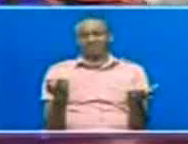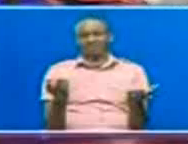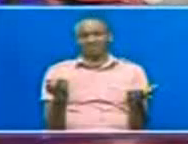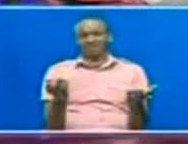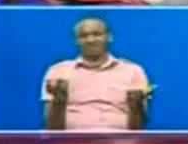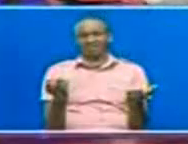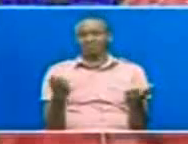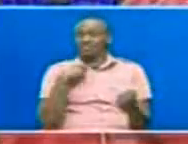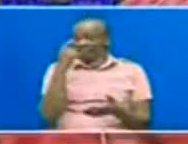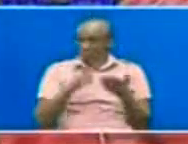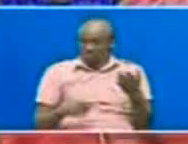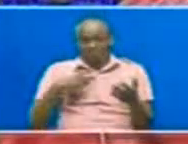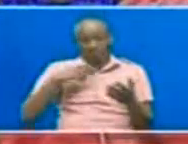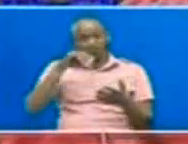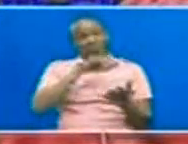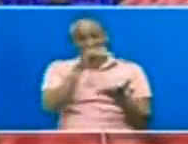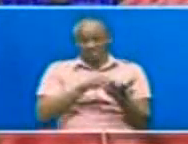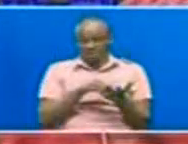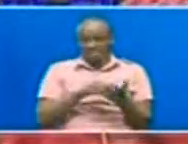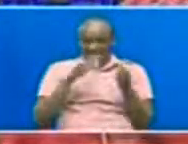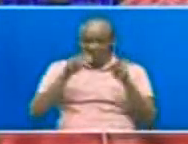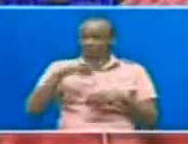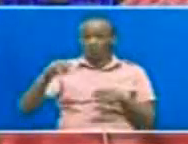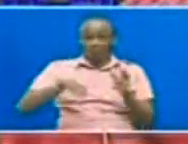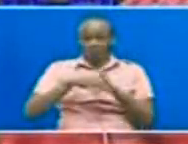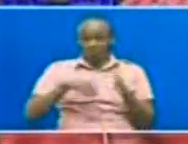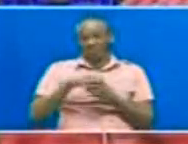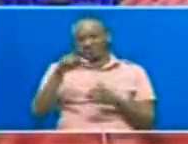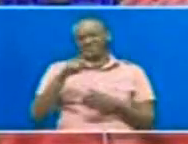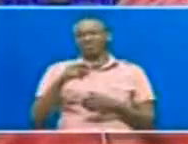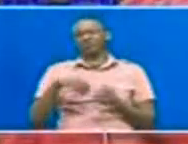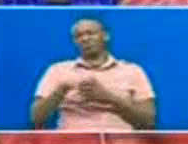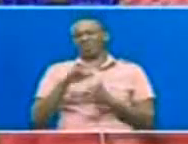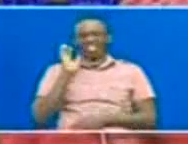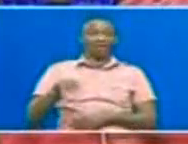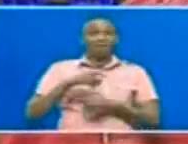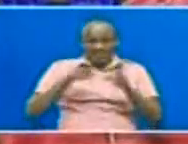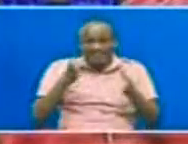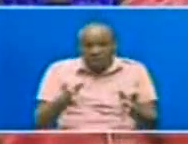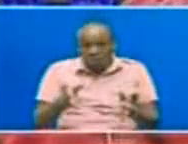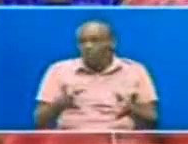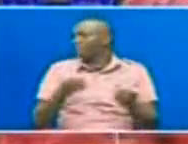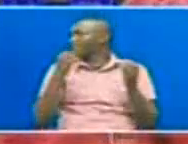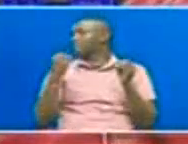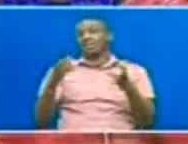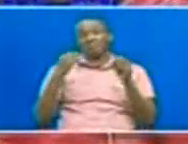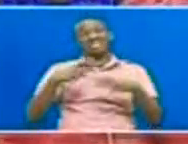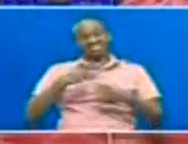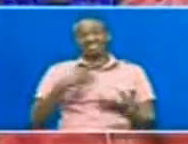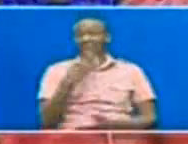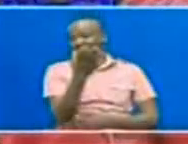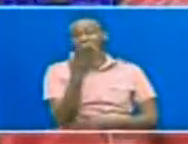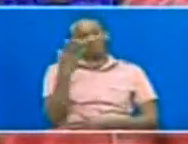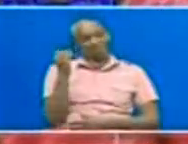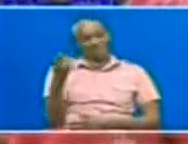Yeah. Watu wanikuwa nasema watu wa Central ukiwapeleka kwa mpira, mambo ya mpira wajui. Lakini siku hizi wanacheza mpira. I can see many